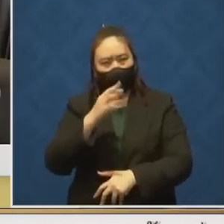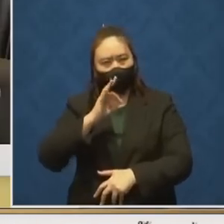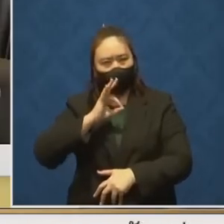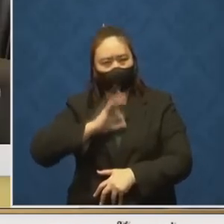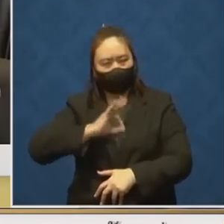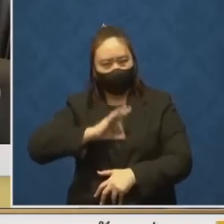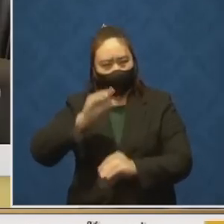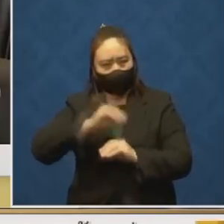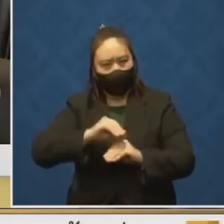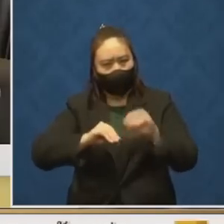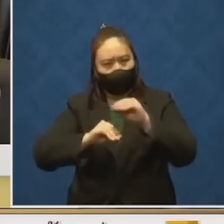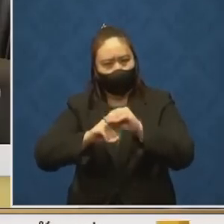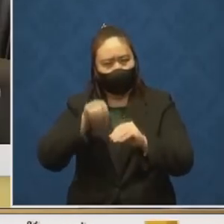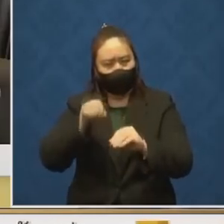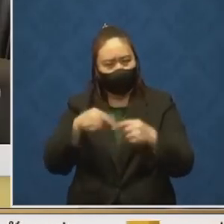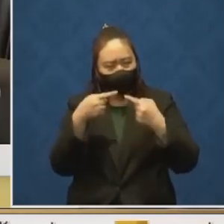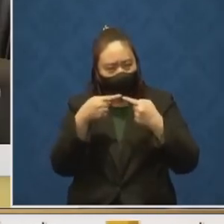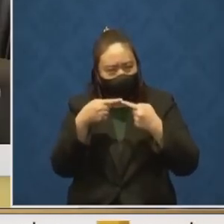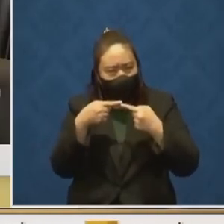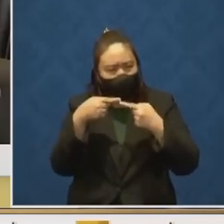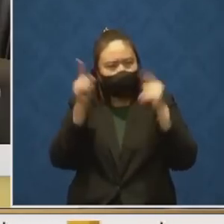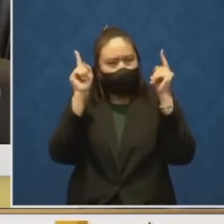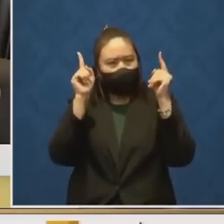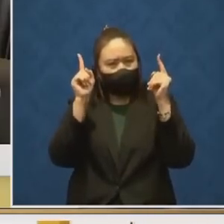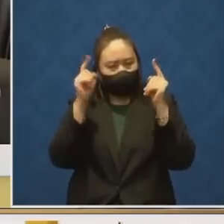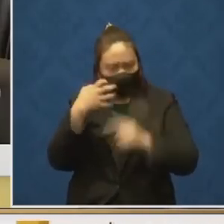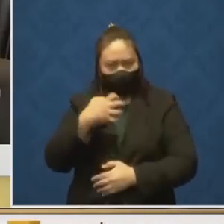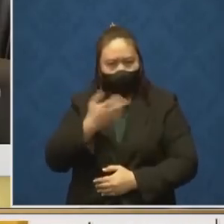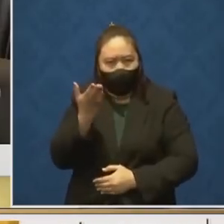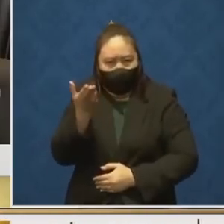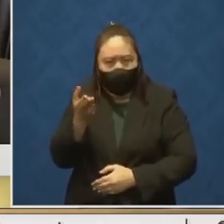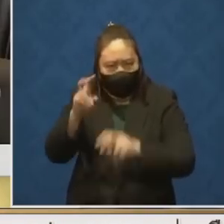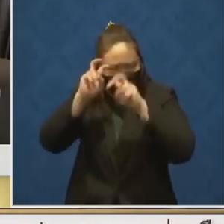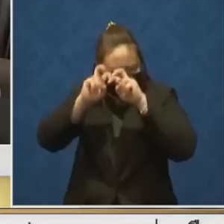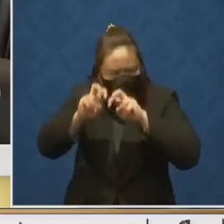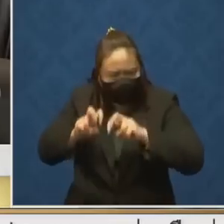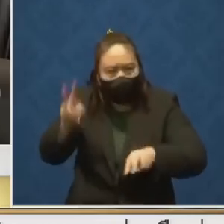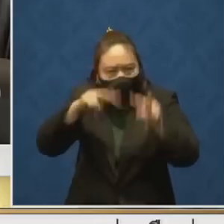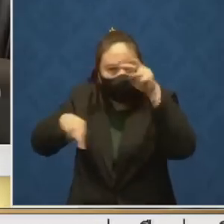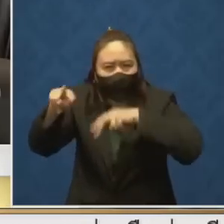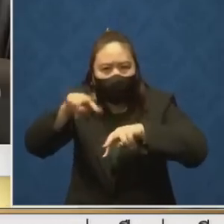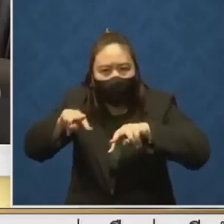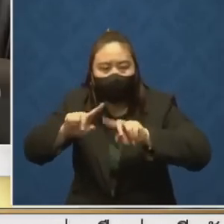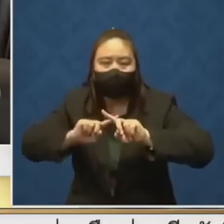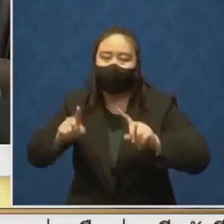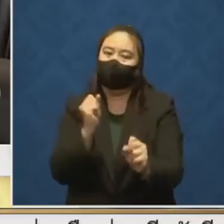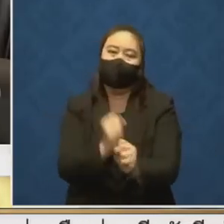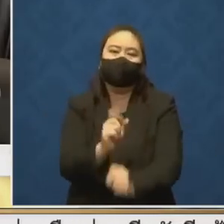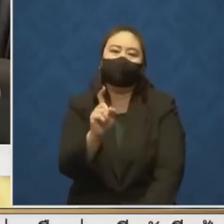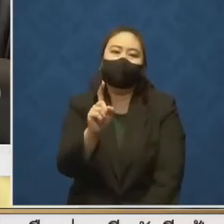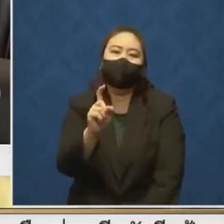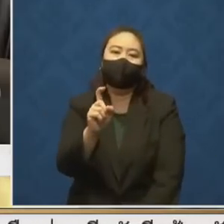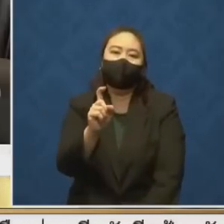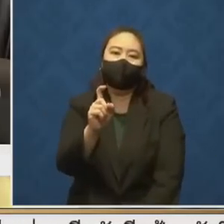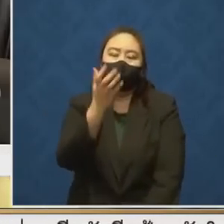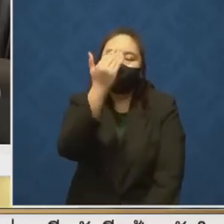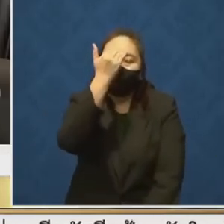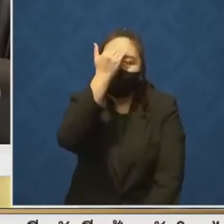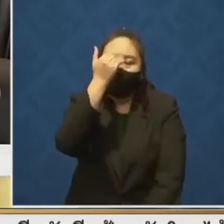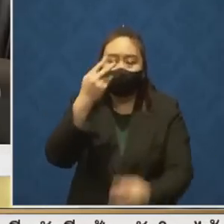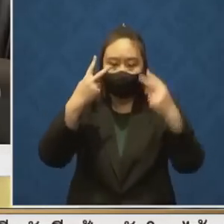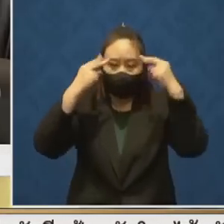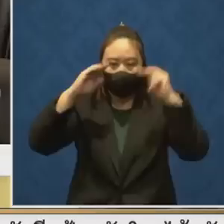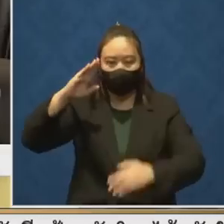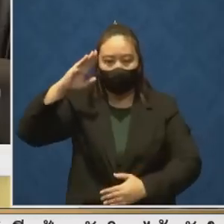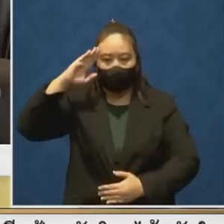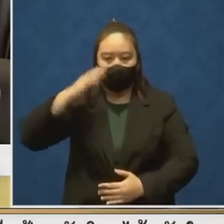Aloiaแต่การติวดสอบมัเกิดไม่ได้ค่ะเพระว่าคนเองประยุษกลัวหรอเกิน